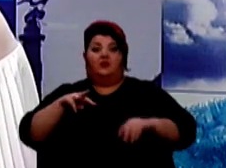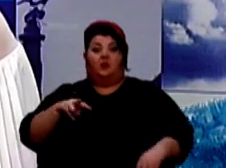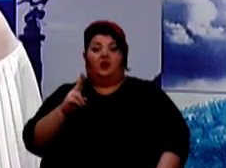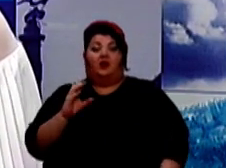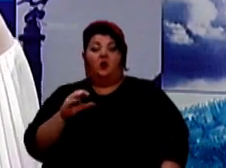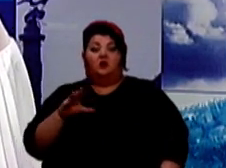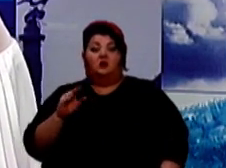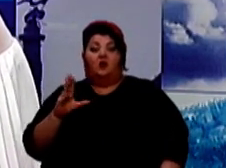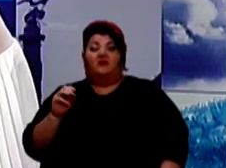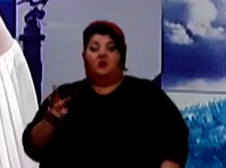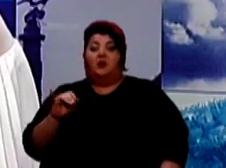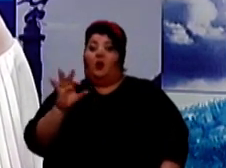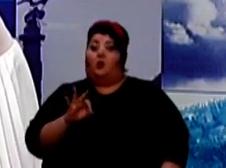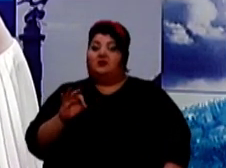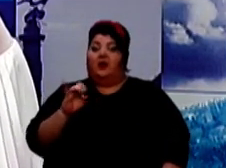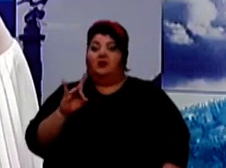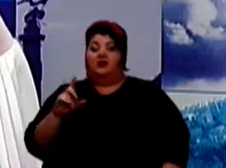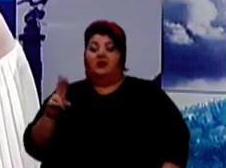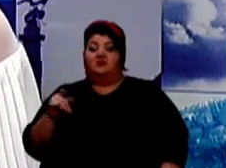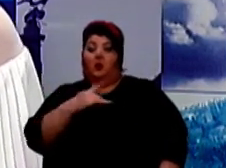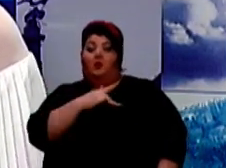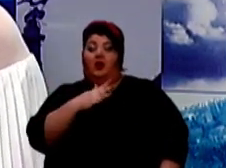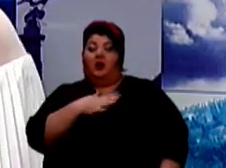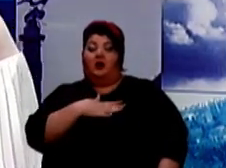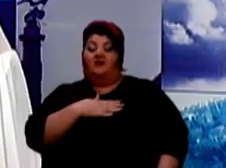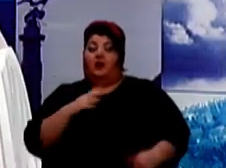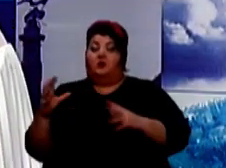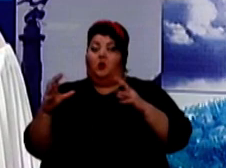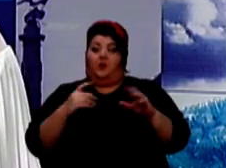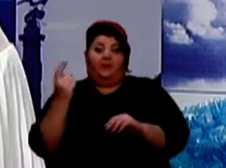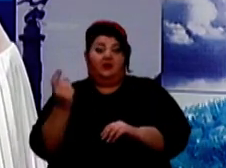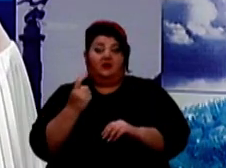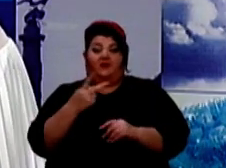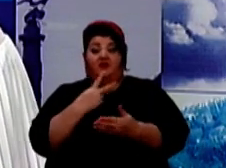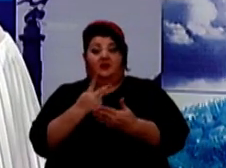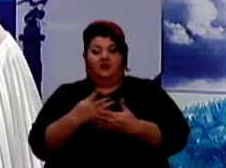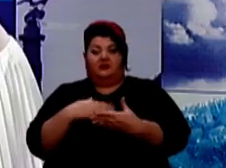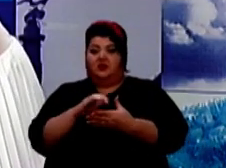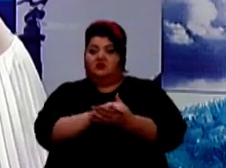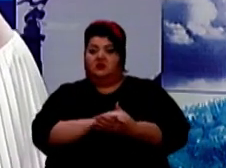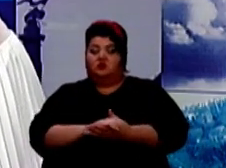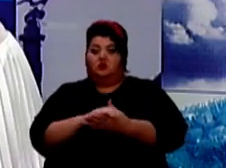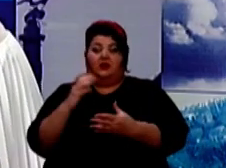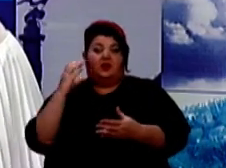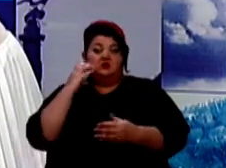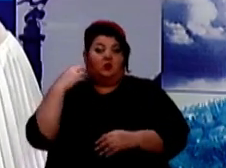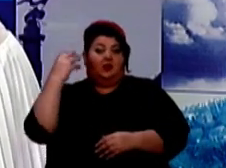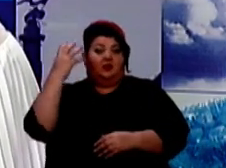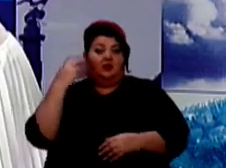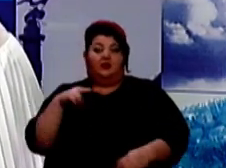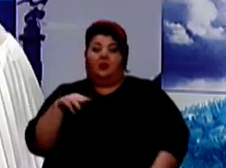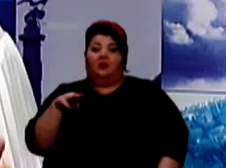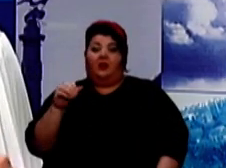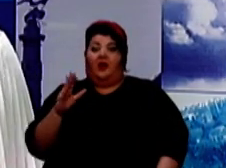товариства Євробус Полтава, і Оксаною Андрієвською, приватною перевізницею. Нагадаю, ви дивилися нас на Суспільному та слухали в ефірі Українського радіо Полтава. Для вас працювала